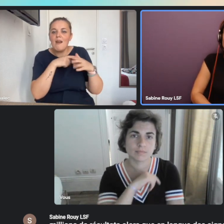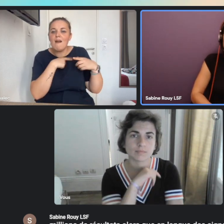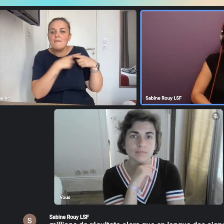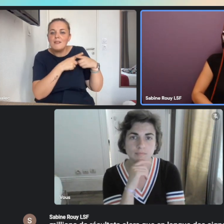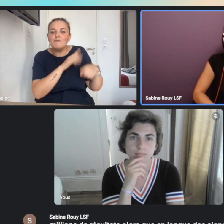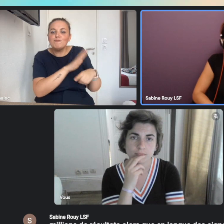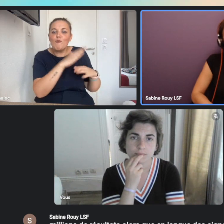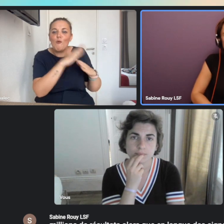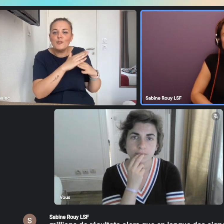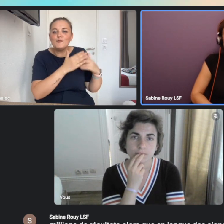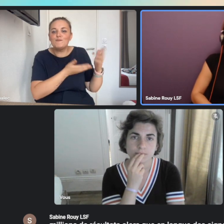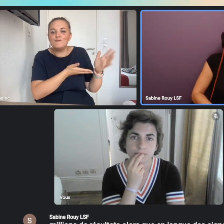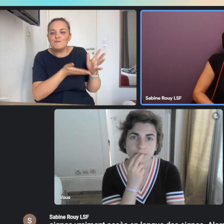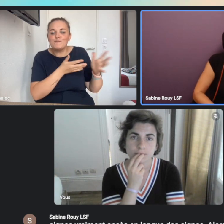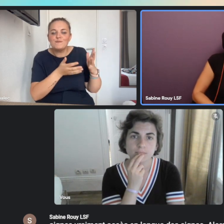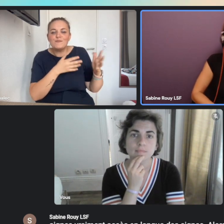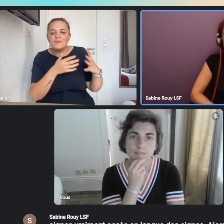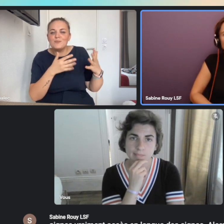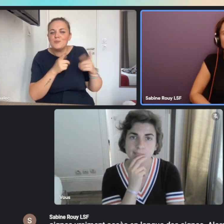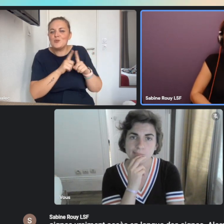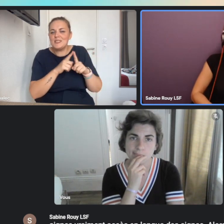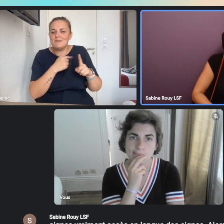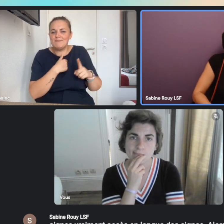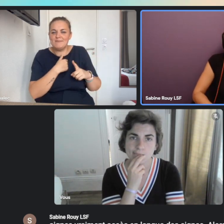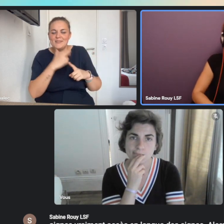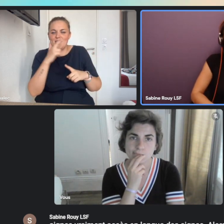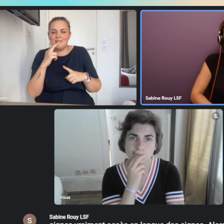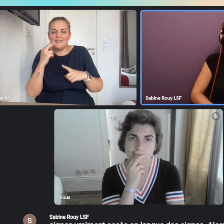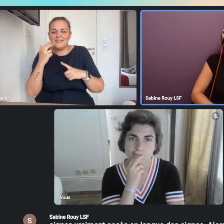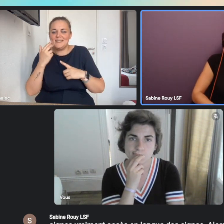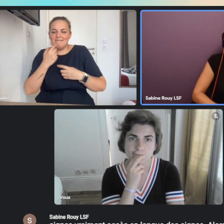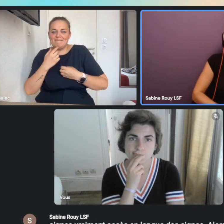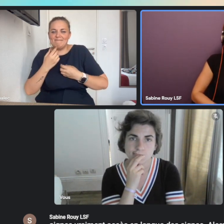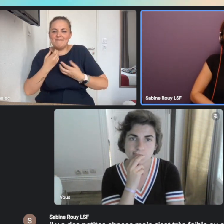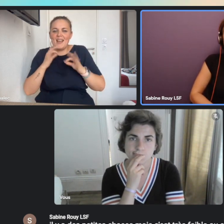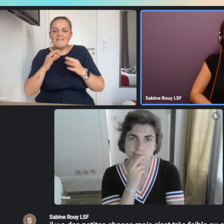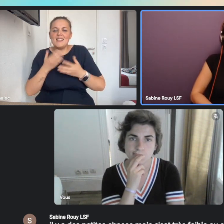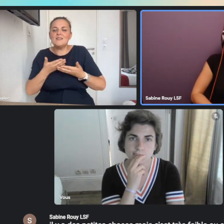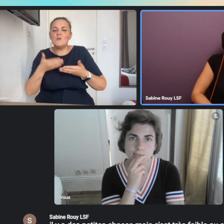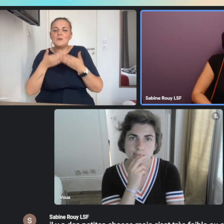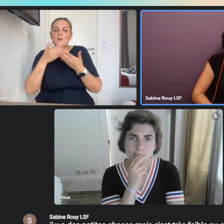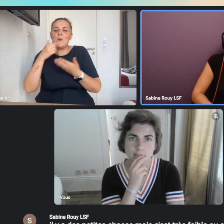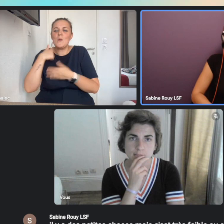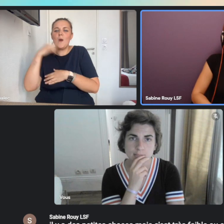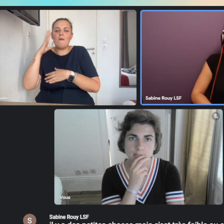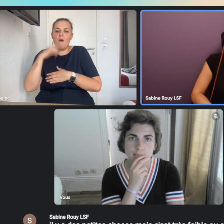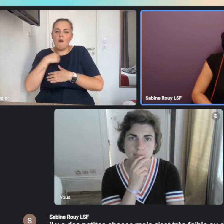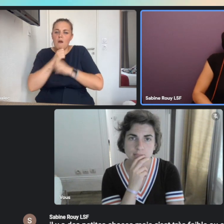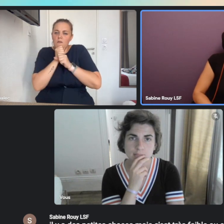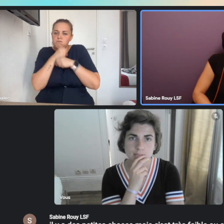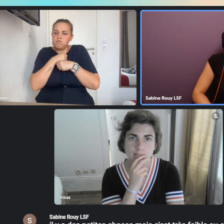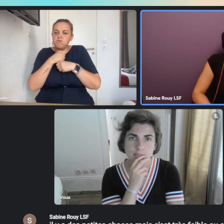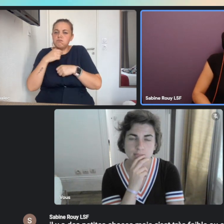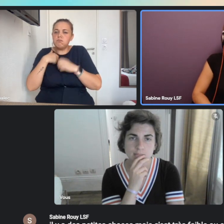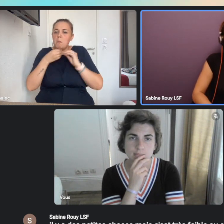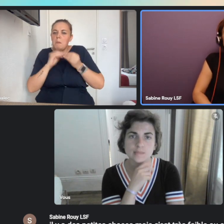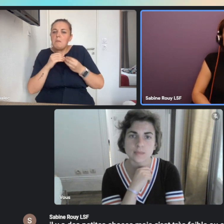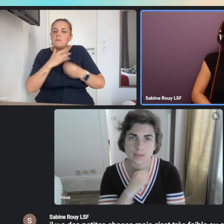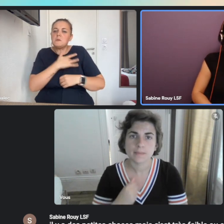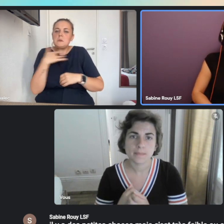Donc bon, je me suis dit: «Tiens», au début, j'ai commencé à partager sur mon compte. Heu, Après, c'est vrai que